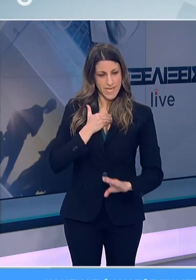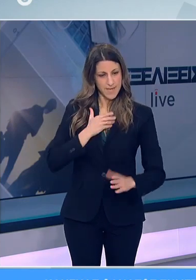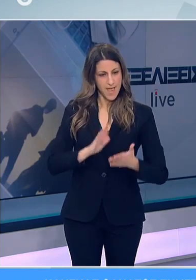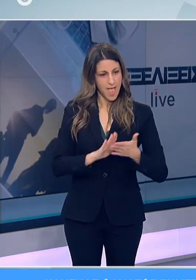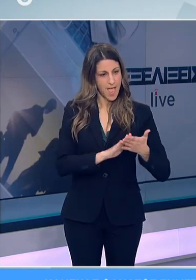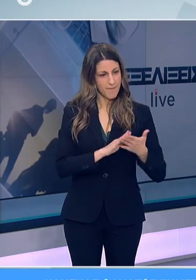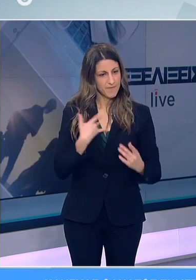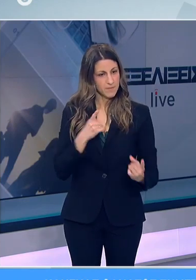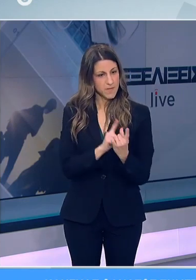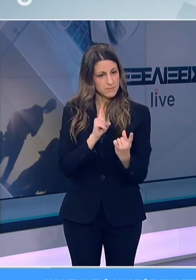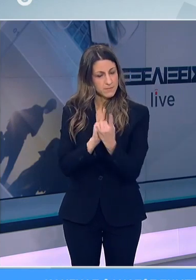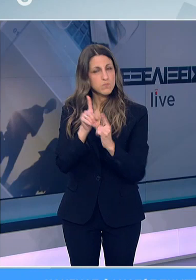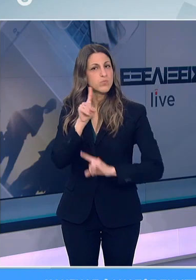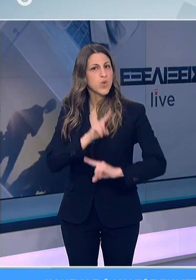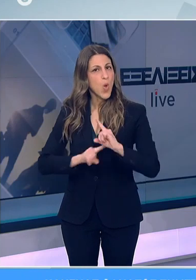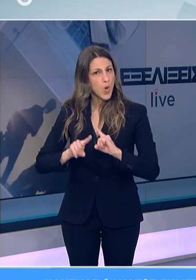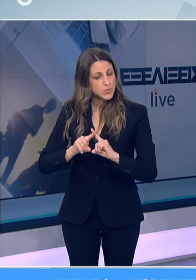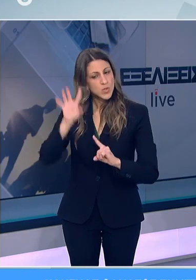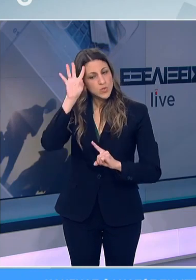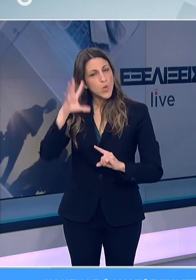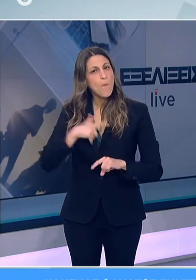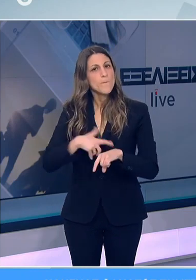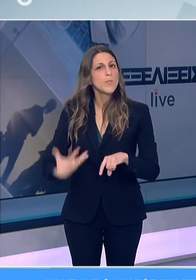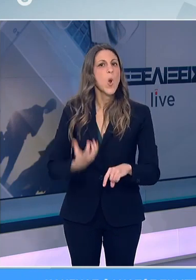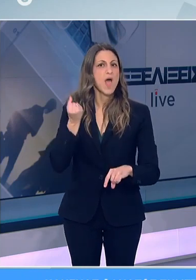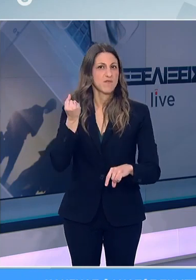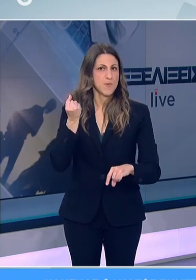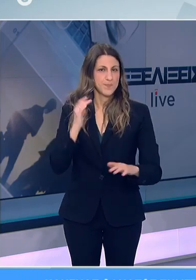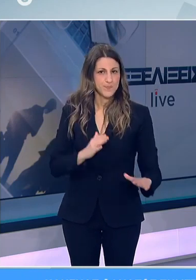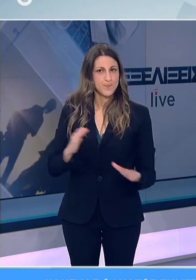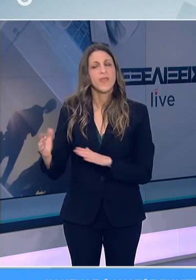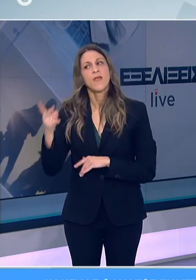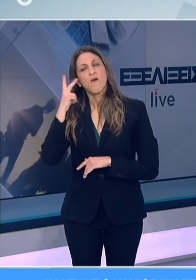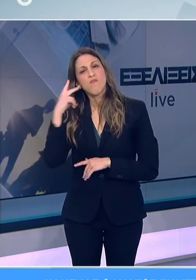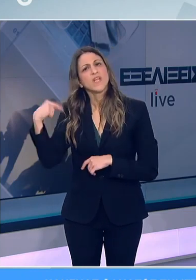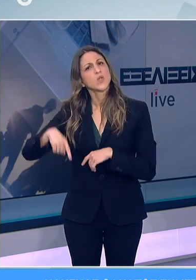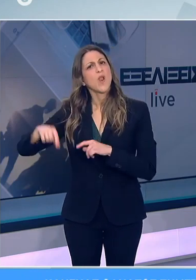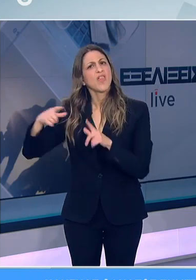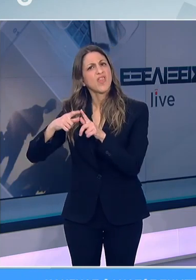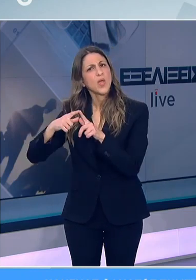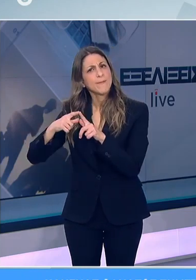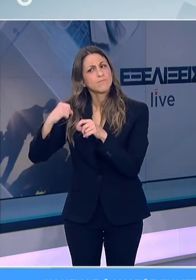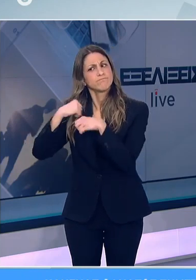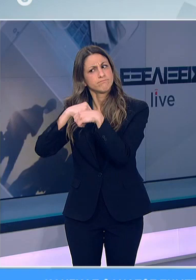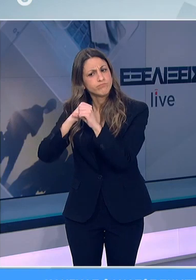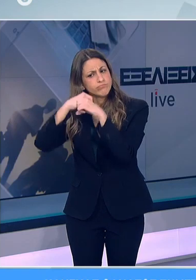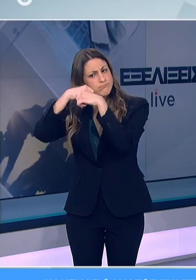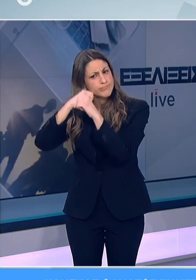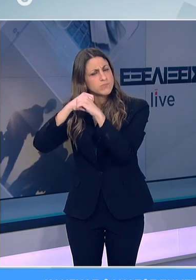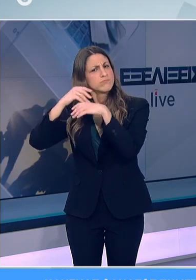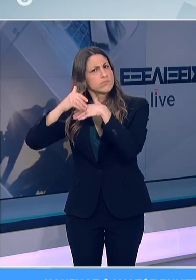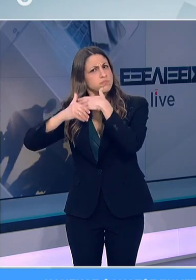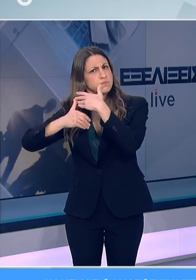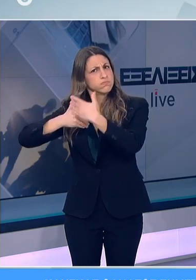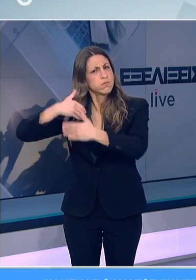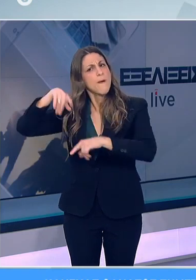οποίο την ανιχνεύεις. Οι εργαστηριακές αβεβαιότητες όσο περνάει ο καιρός ξεπερνιούνται. Κάποια τεστ αποδεικνύονται πολύ περισσότερο